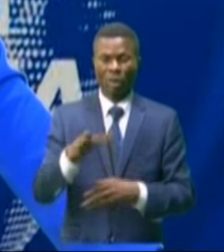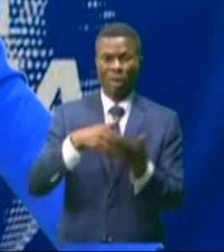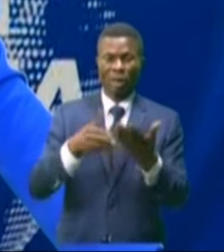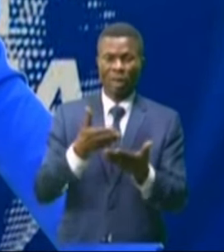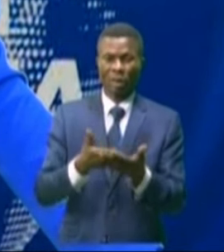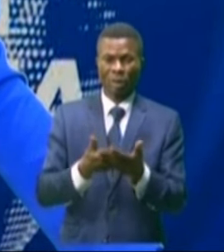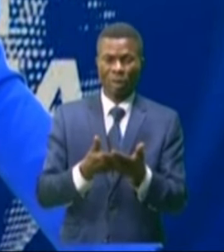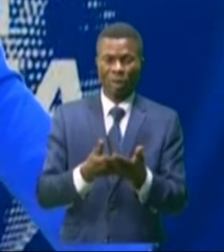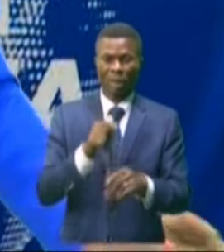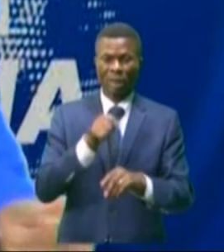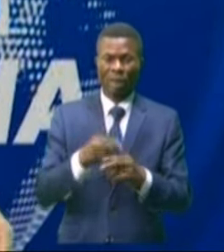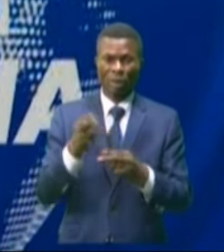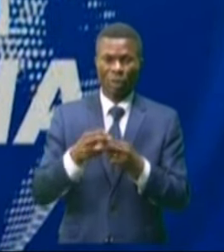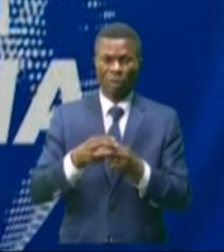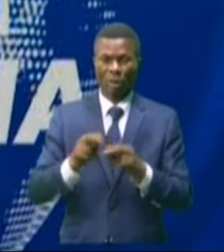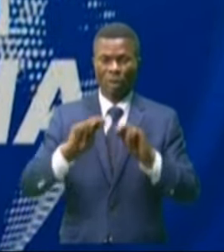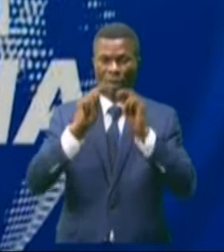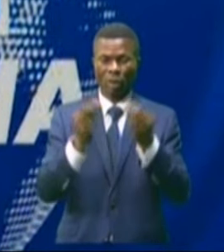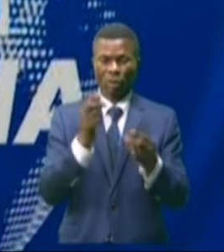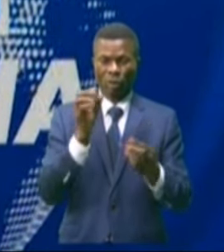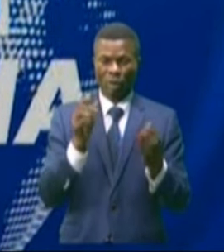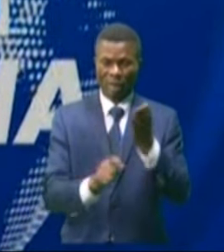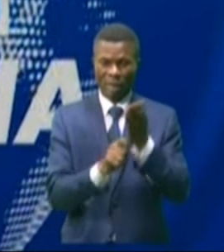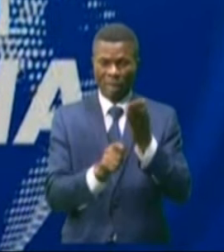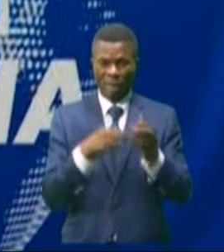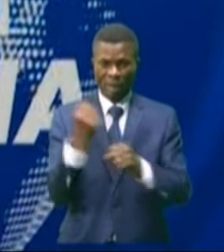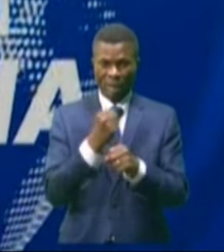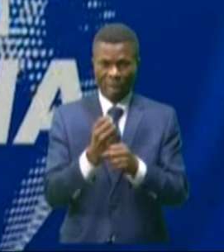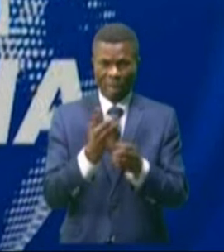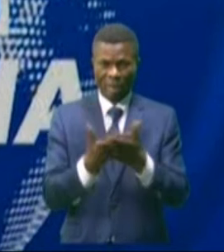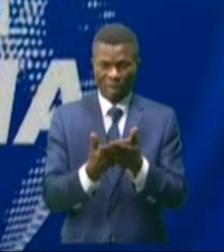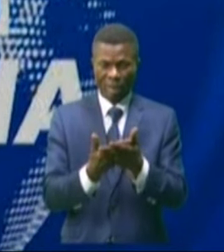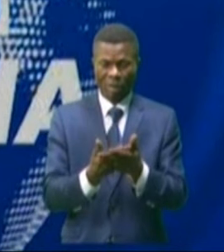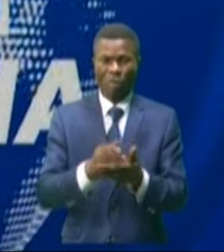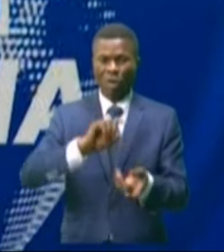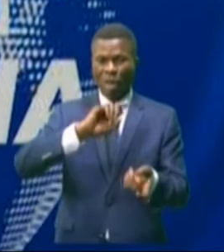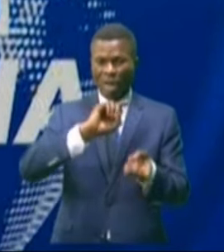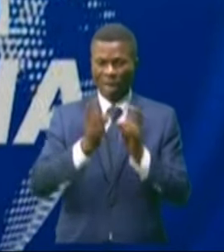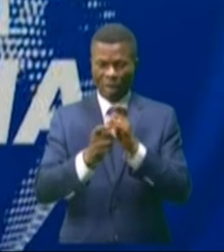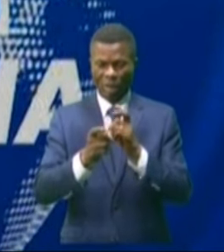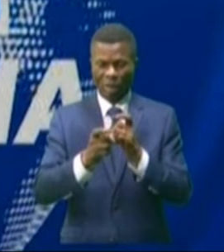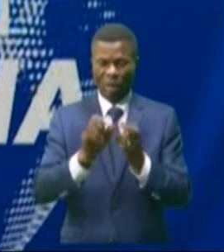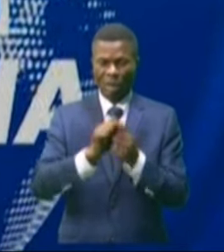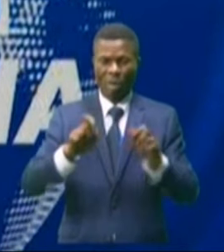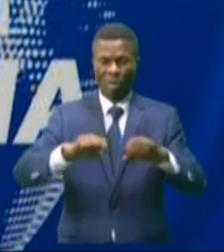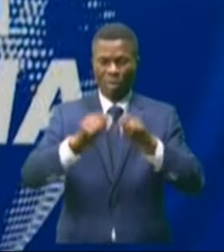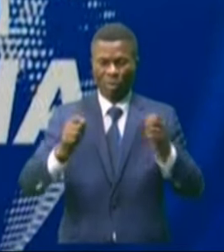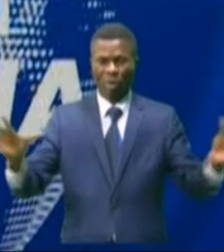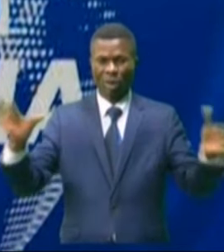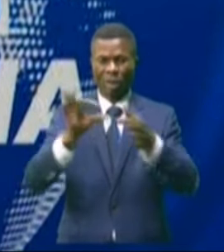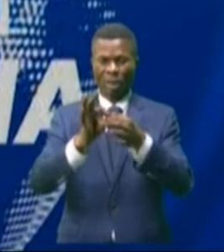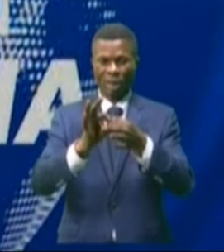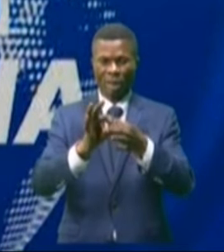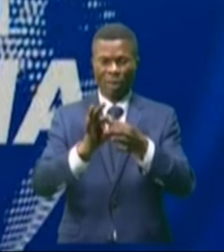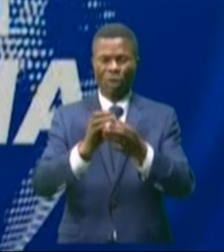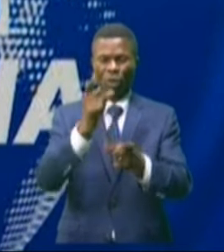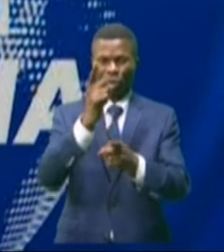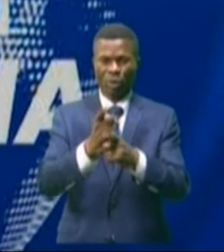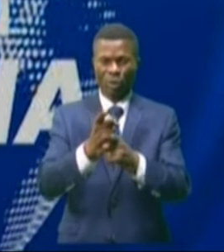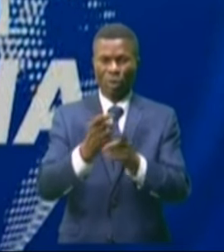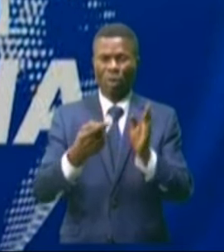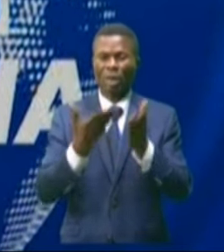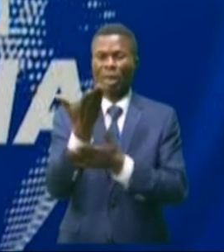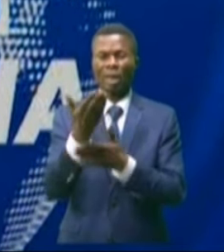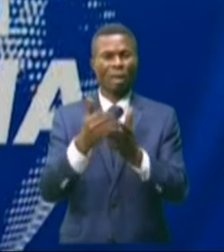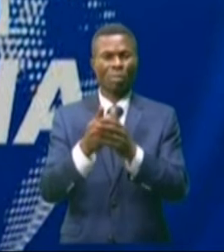perturbation temporaire, notre équipe technique est à pied d'œuvre pour fiabiliser la liaison câble à fibre optique. Nous vous présentons